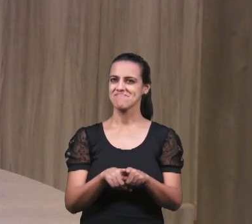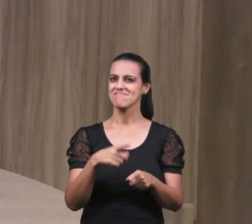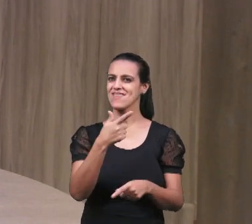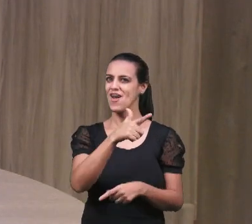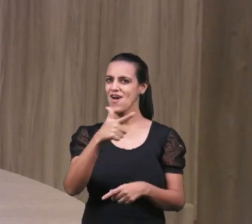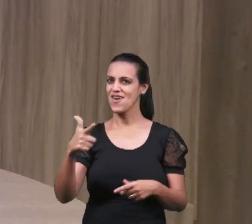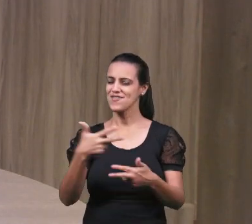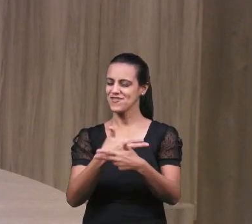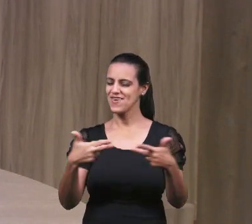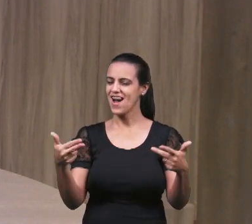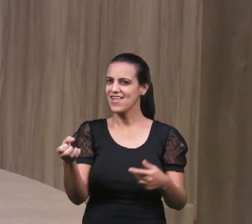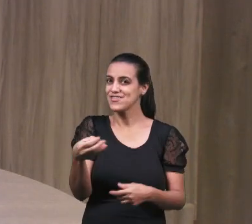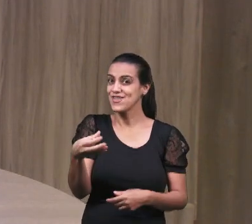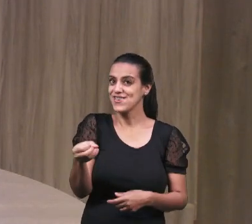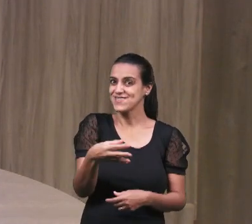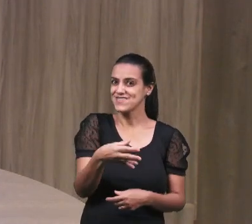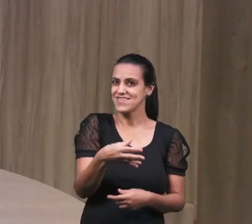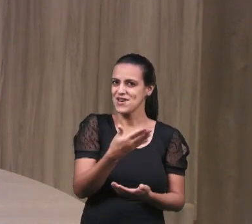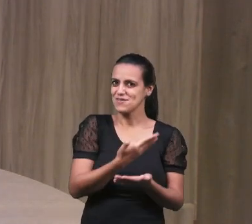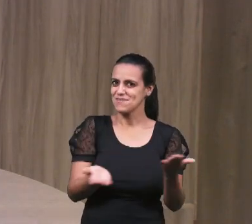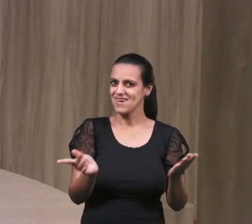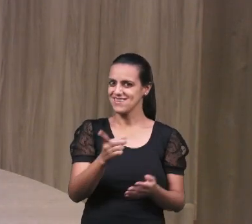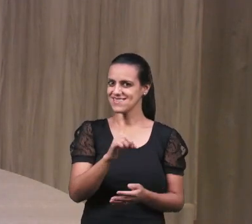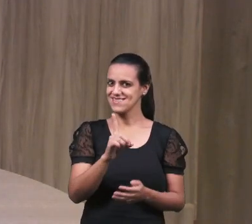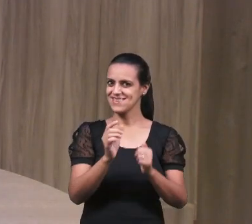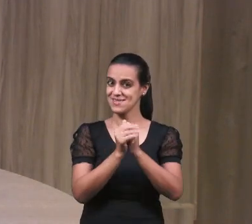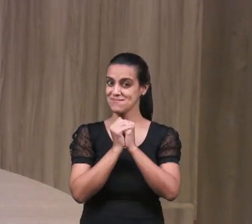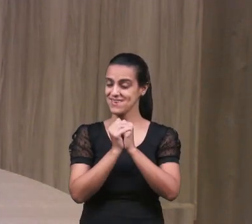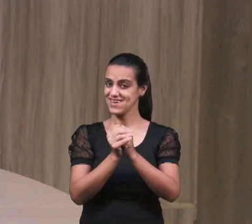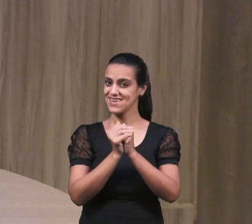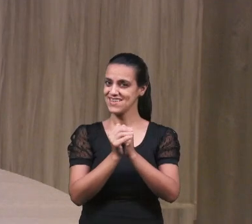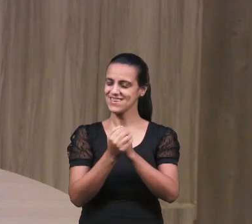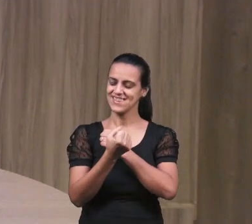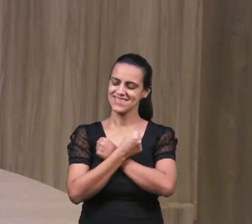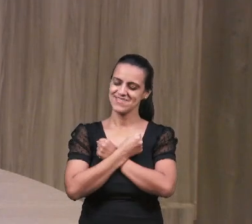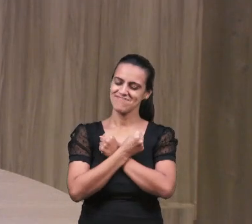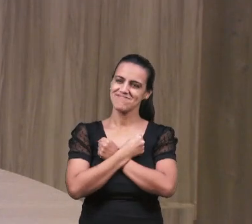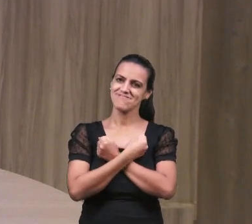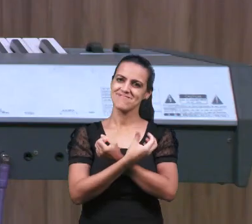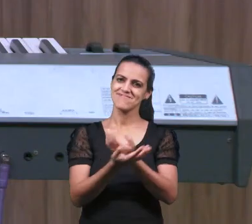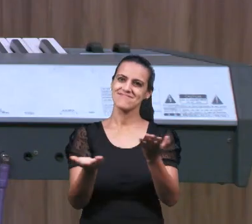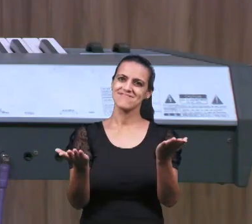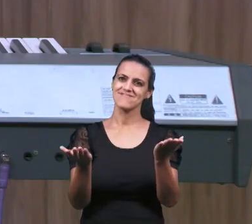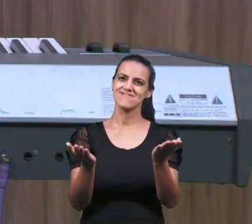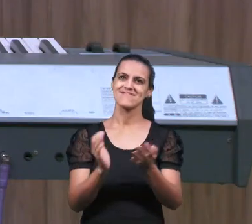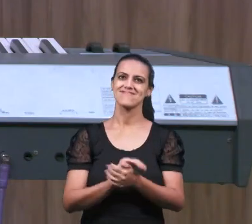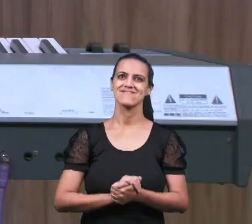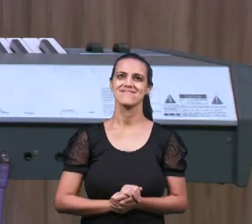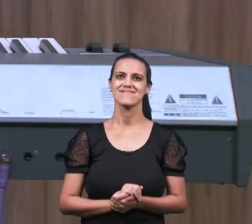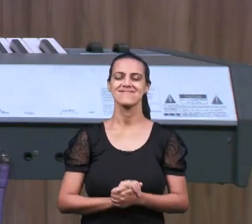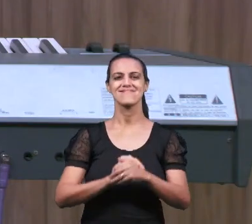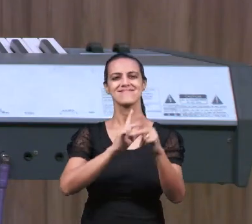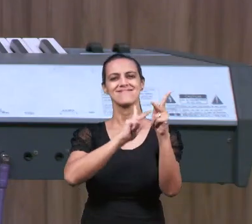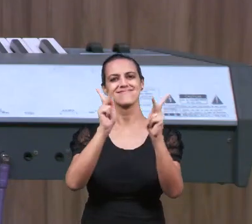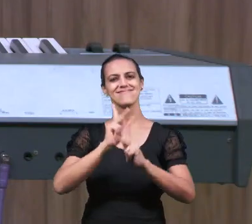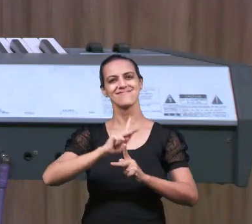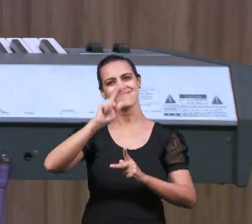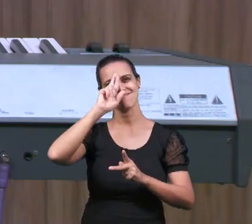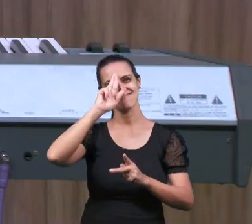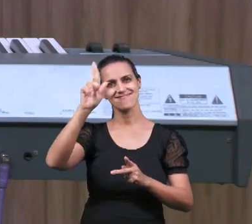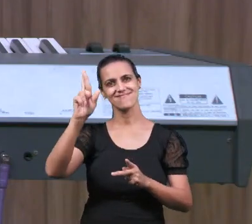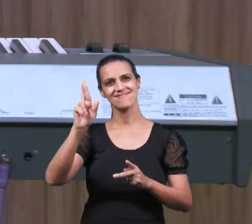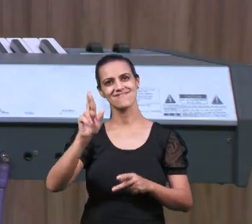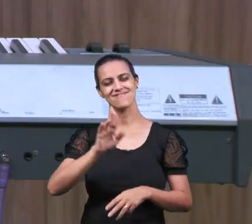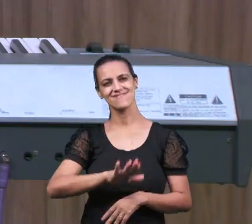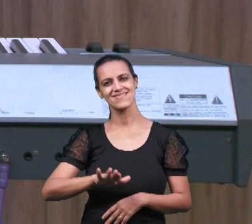à d'autres nouveautés. Ne ratez pas. Amen. Je vous remercie à tous. La paix du Seigneur,